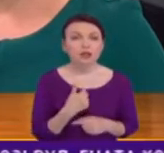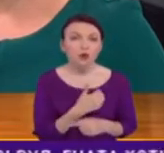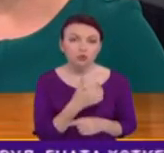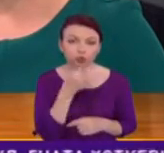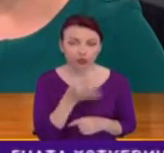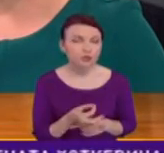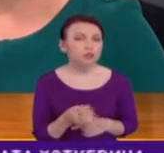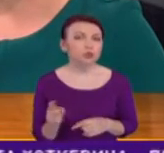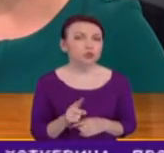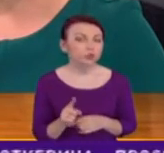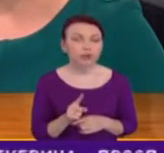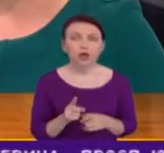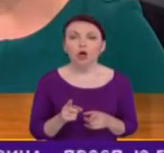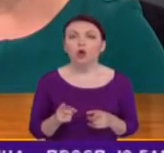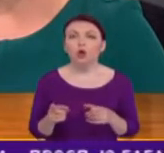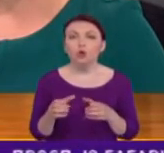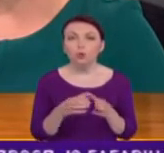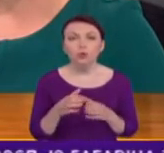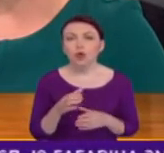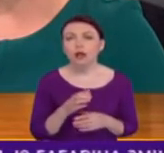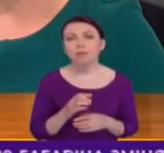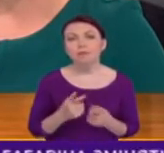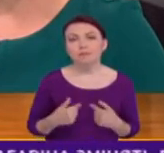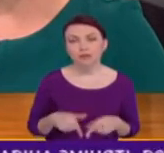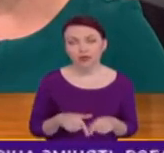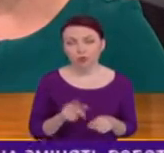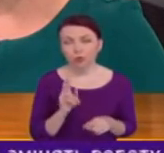що комунальне підприємство і